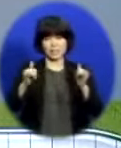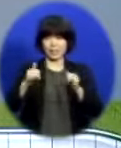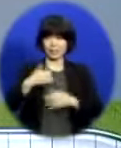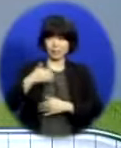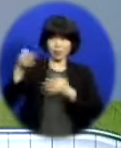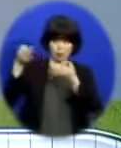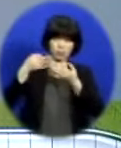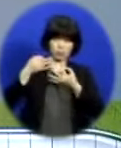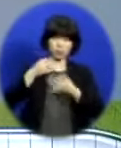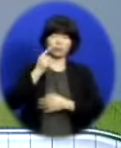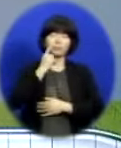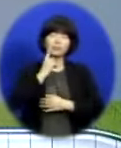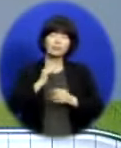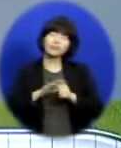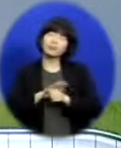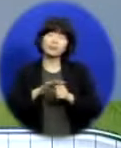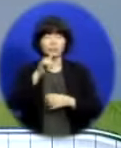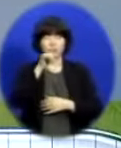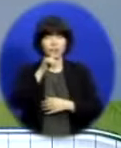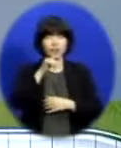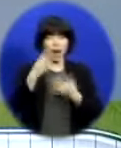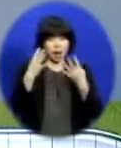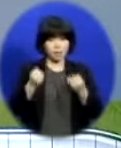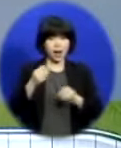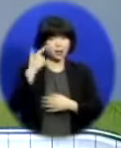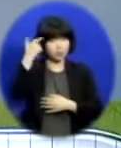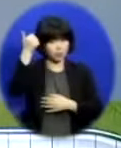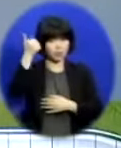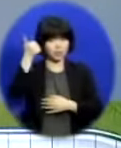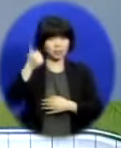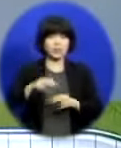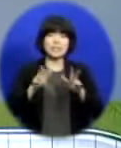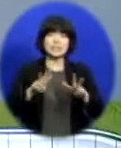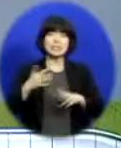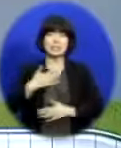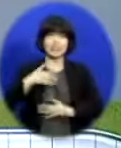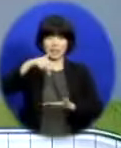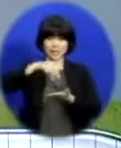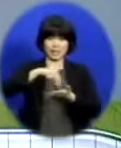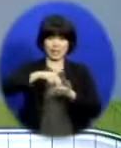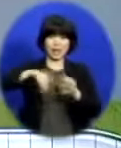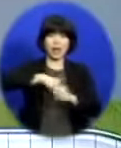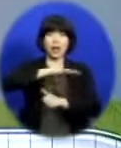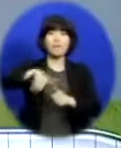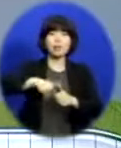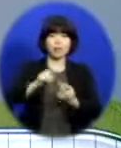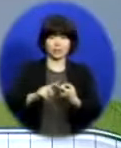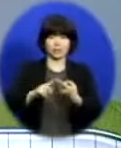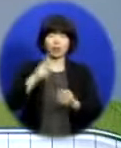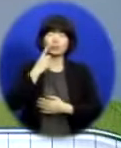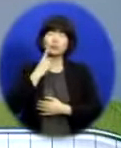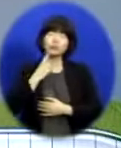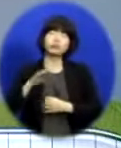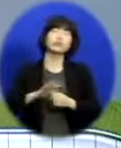보면서 부러워하기도 합니다 많은 목사님들이 지금 제 처지와 형편에 대해서